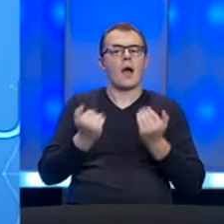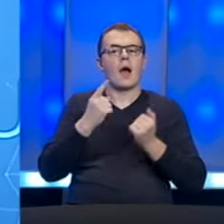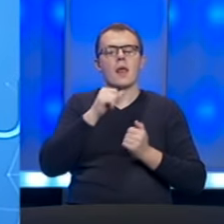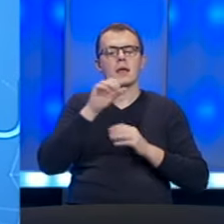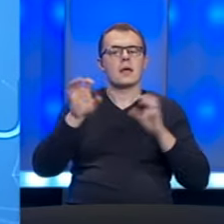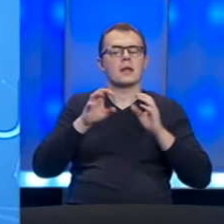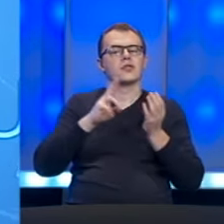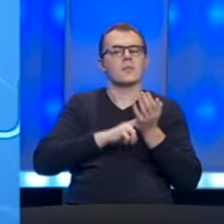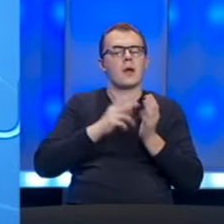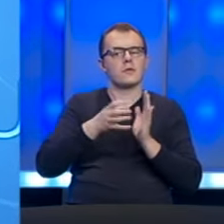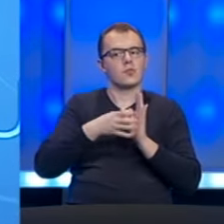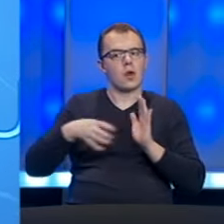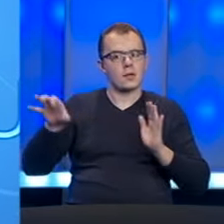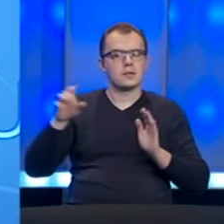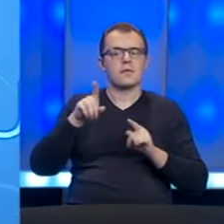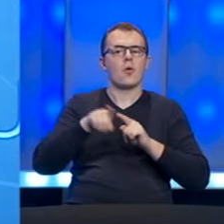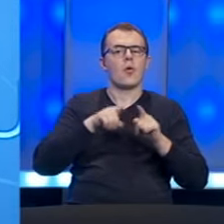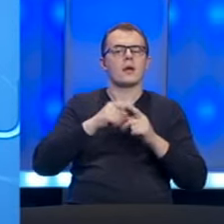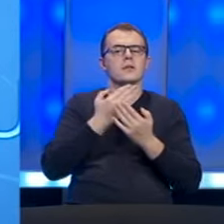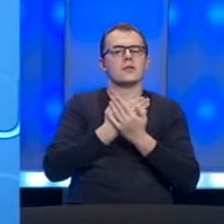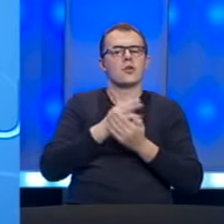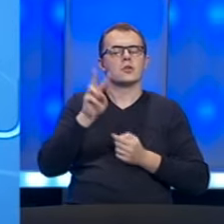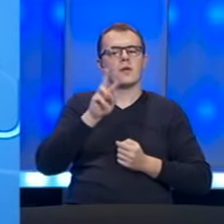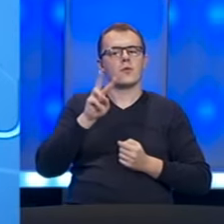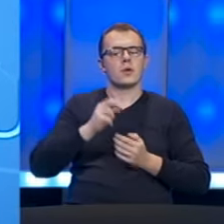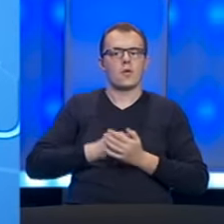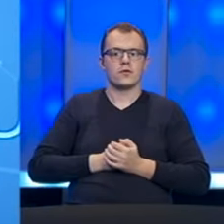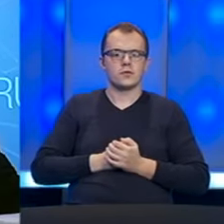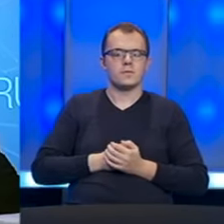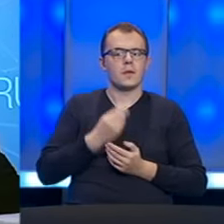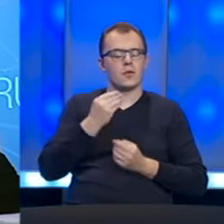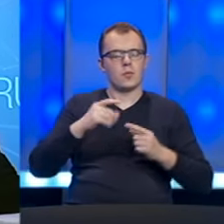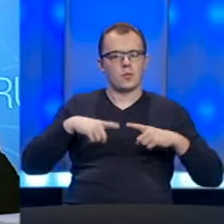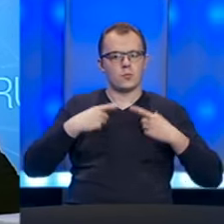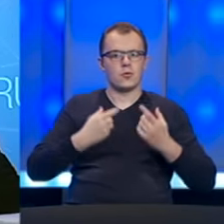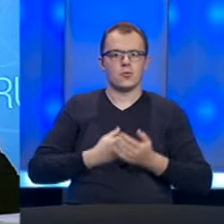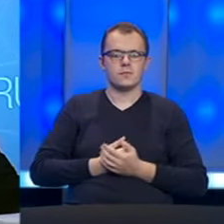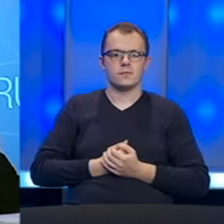radničkim pravima će u nastavku kolegica Zorica Vujmilović. Zorice, dobro jutro.